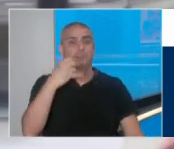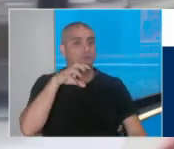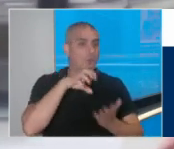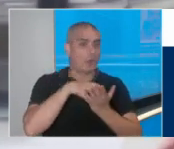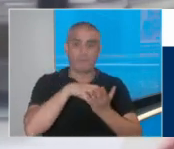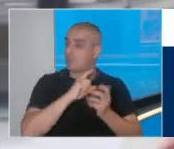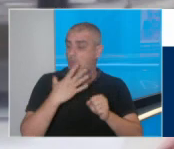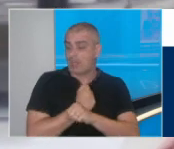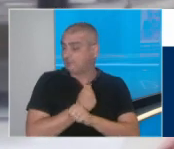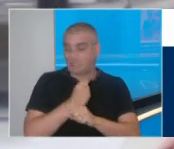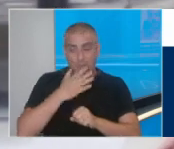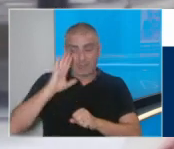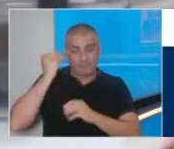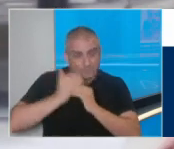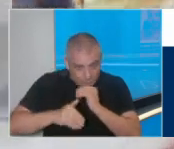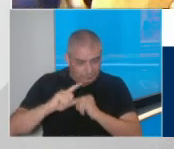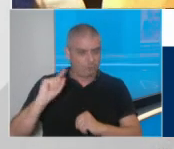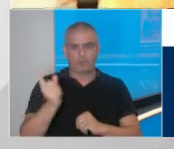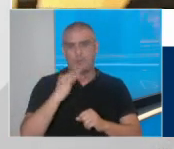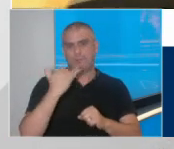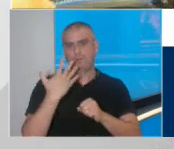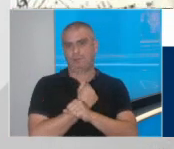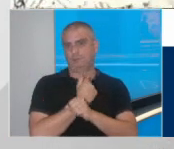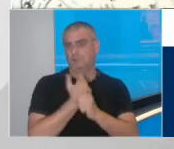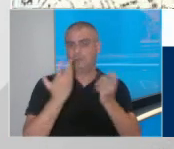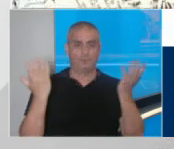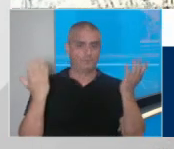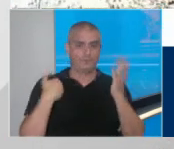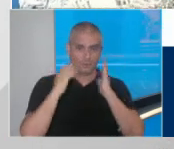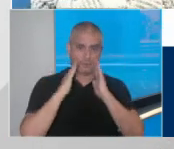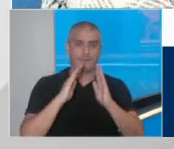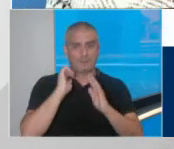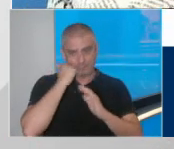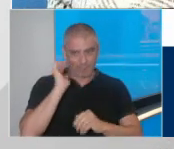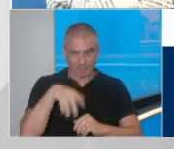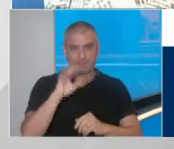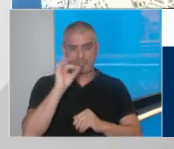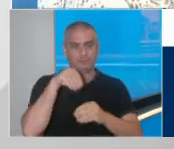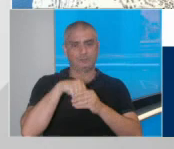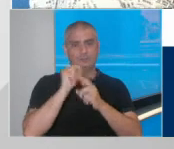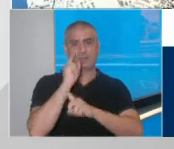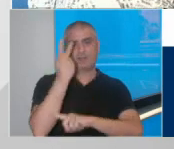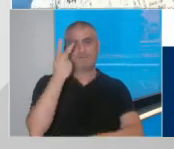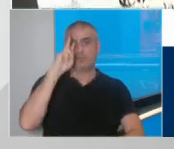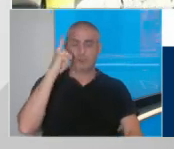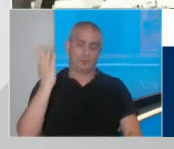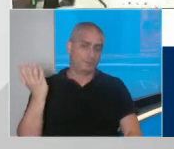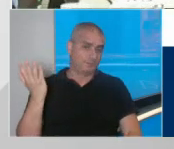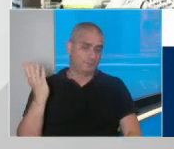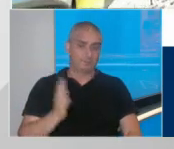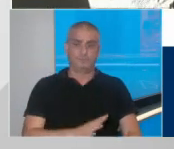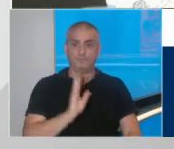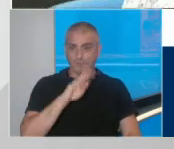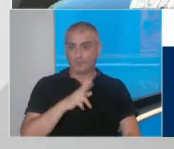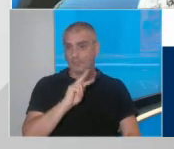למוקד ולא הצליחו להצביע לבסוף, שאר האנשים הצליחו להצביע, ואנחנו מאמינים שמחר גם יהיה אחוז הצבעה גבוה יותר.